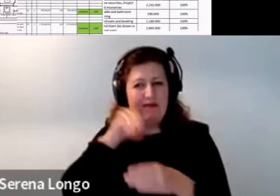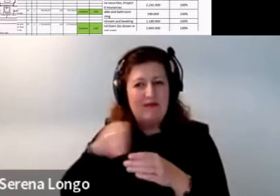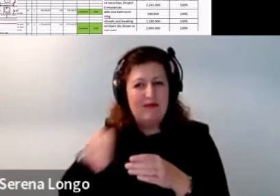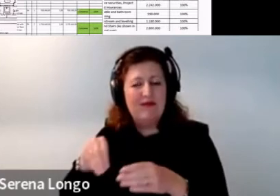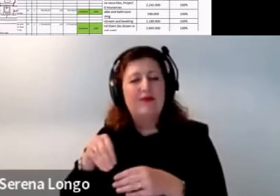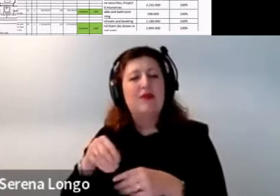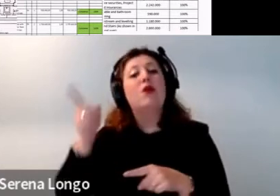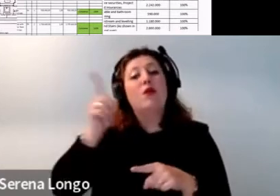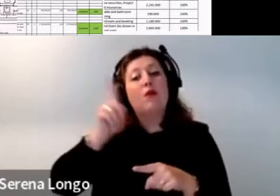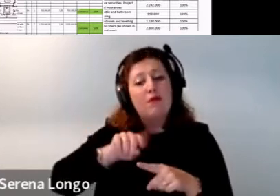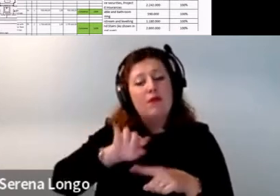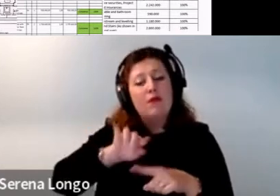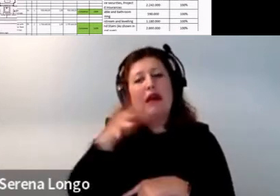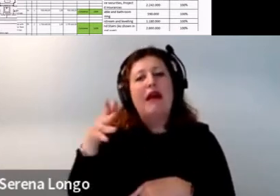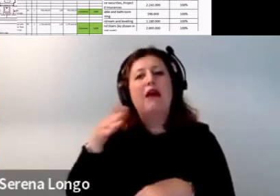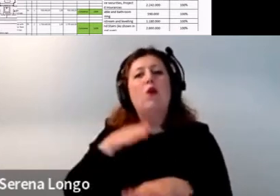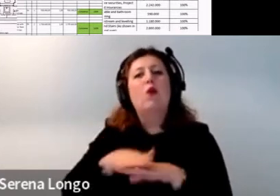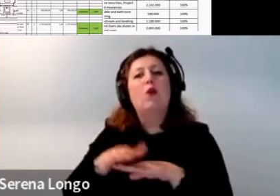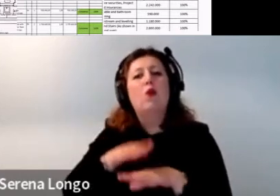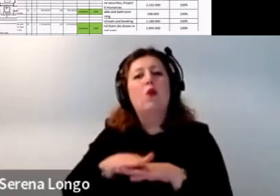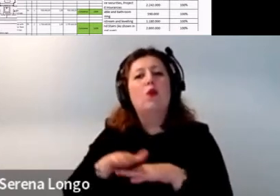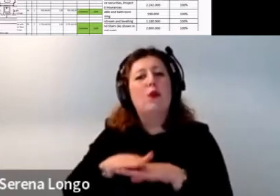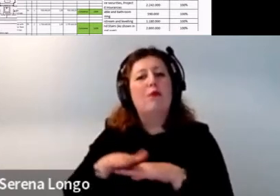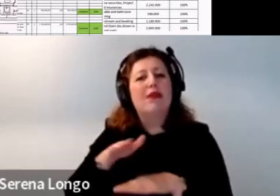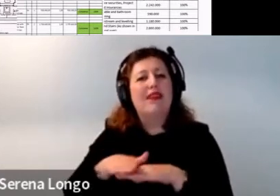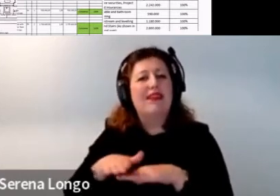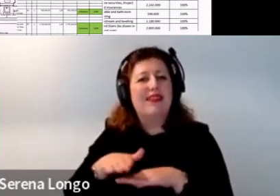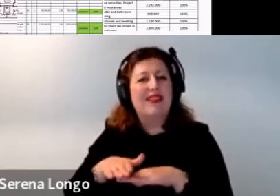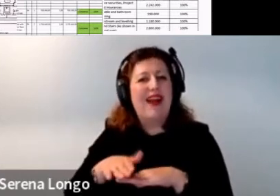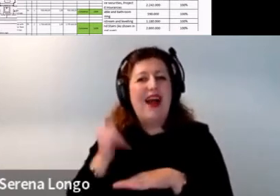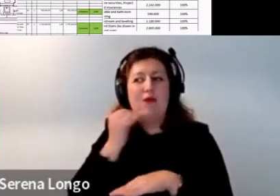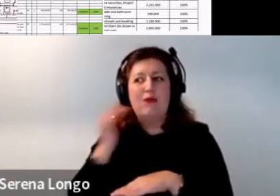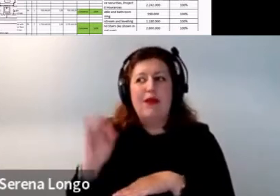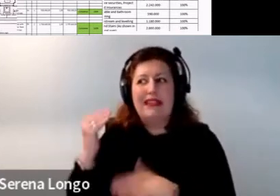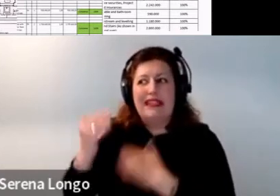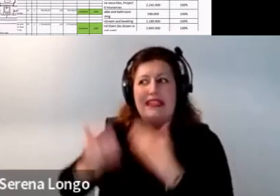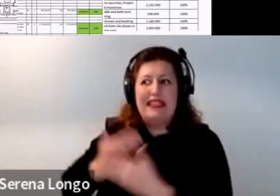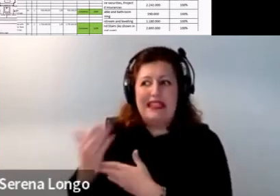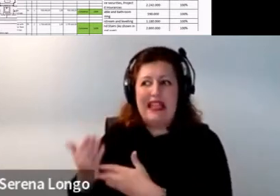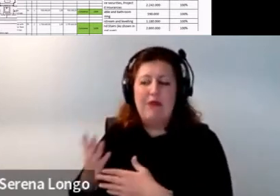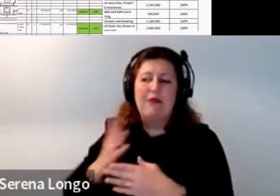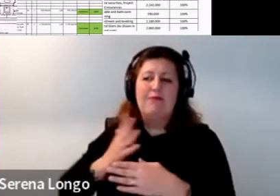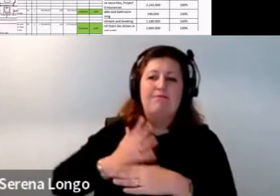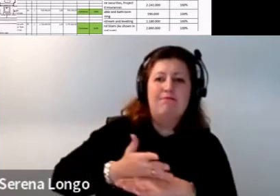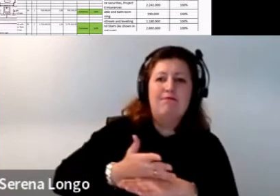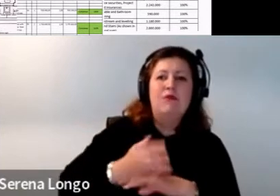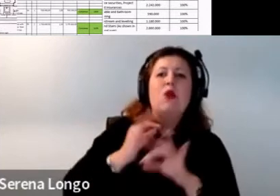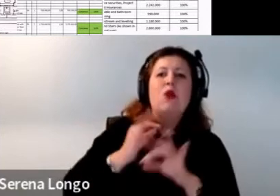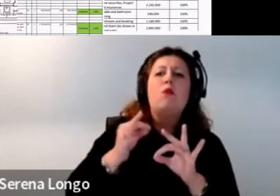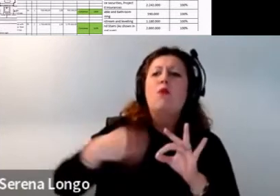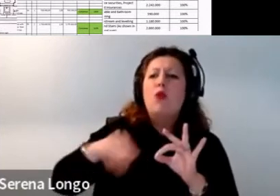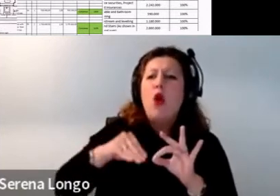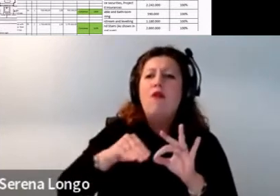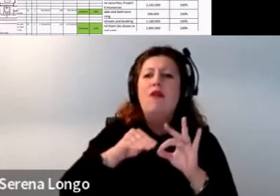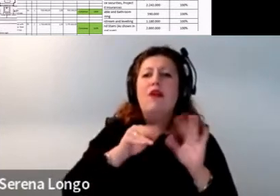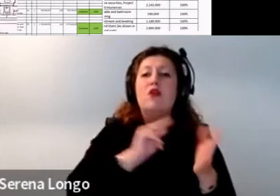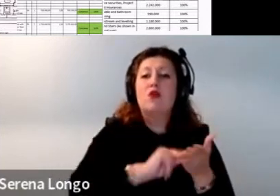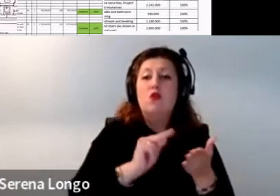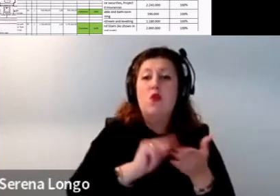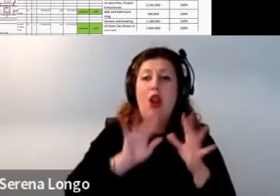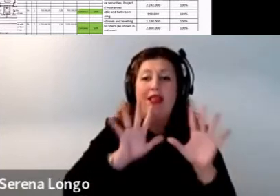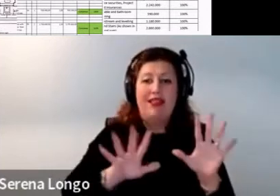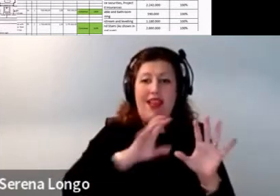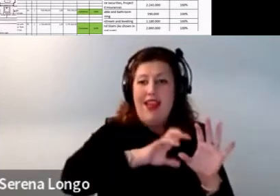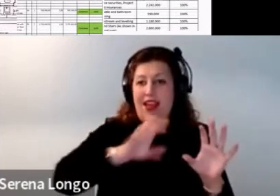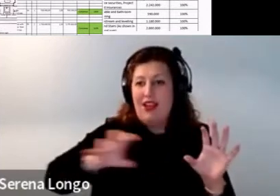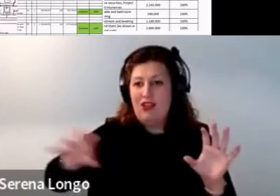Dopodiché migliorato la fruibilità per bambini con disabilità in 10 scuole e